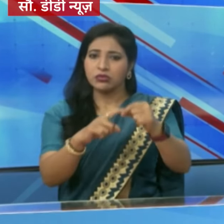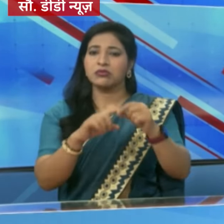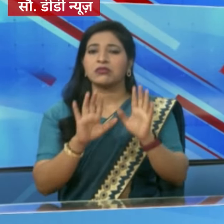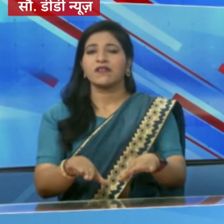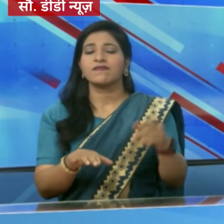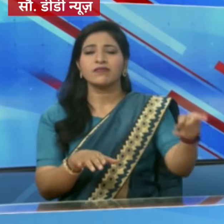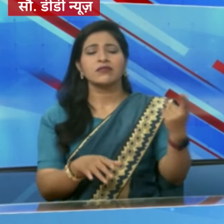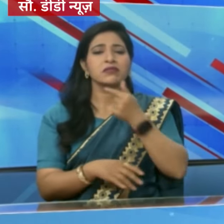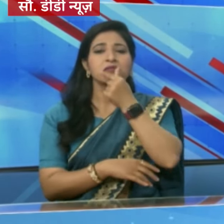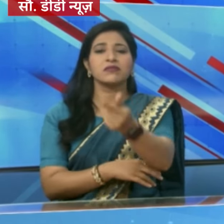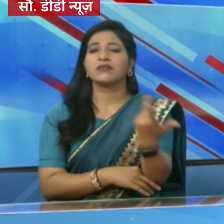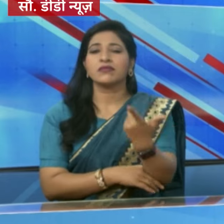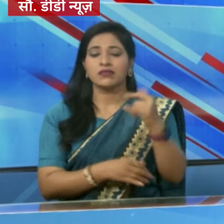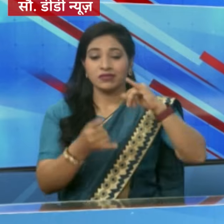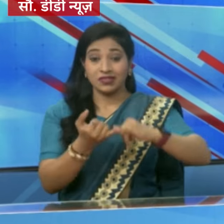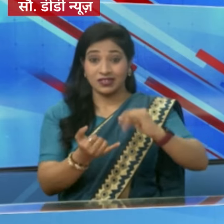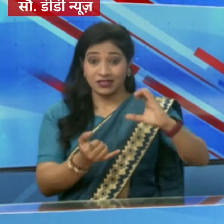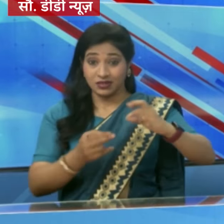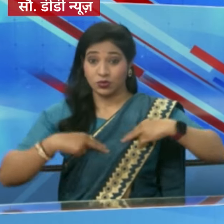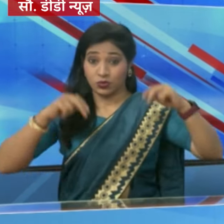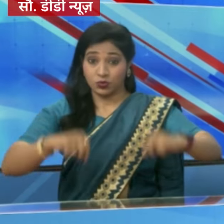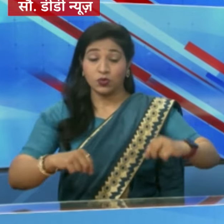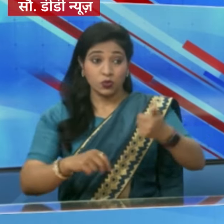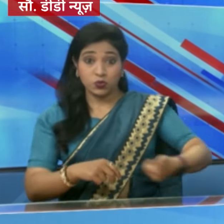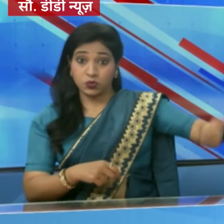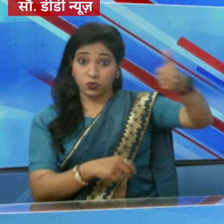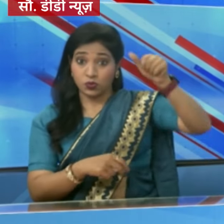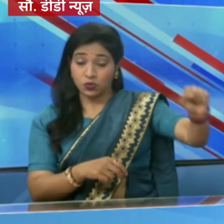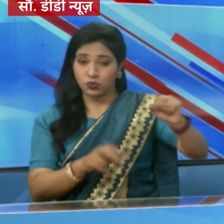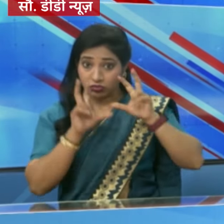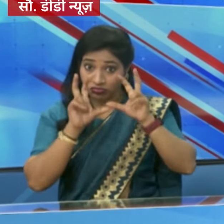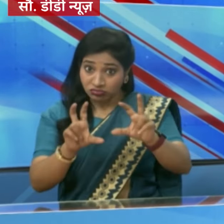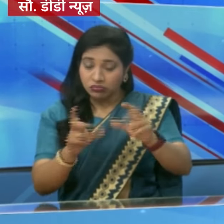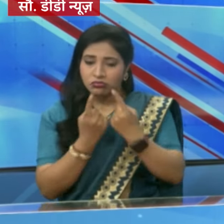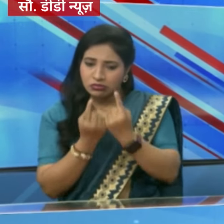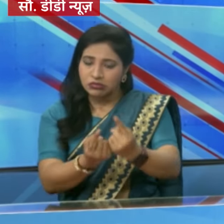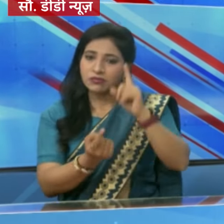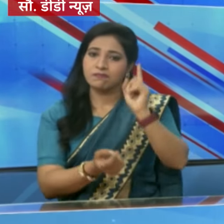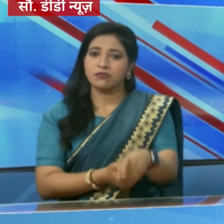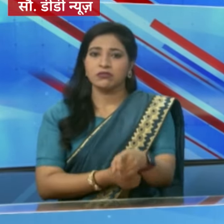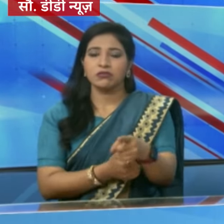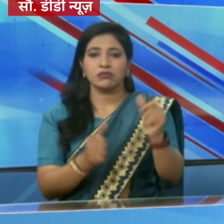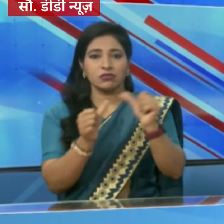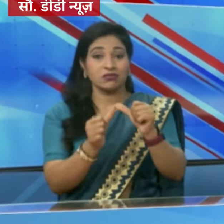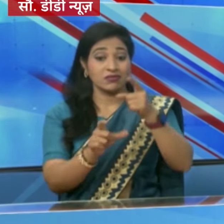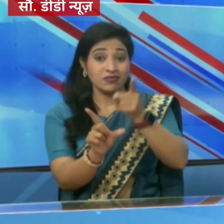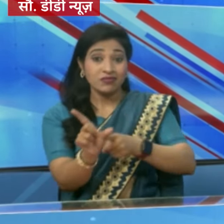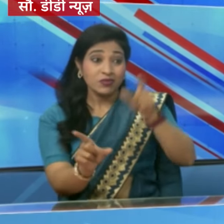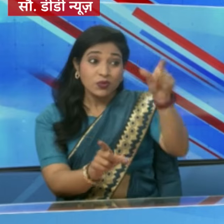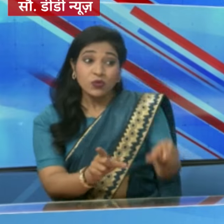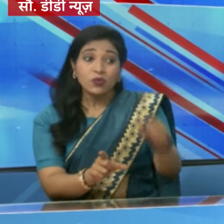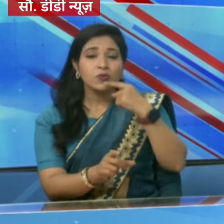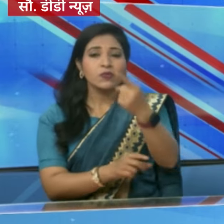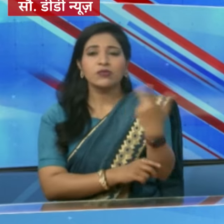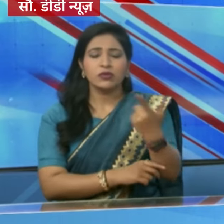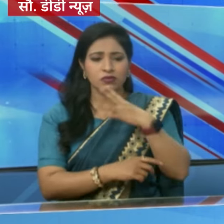हैं और कहा है कि सुप्रीम कोर्ट के न्यायाधीश की निगरानी में जांच होनी चाहिए अखिलेश यादव ने कहा